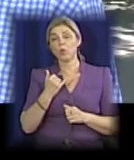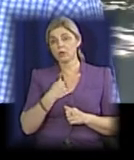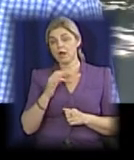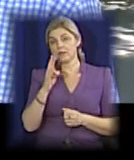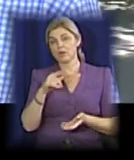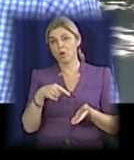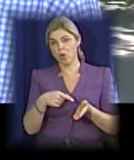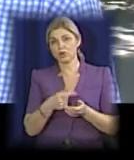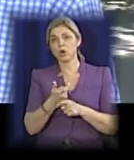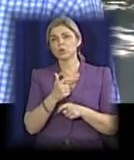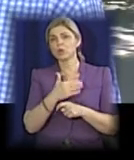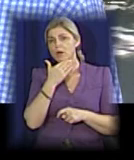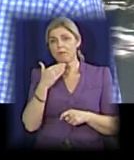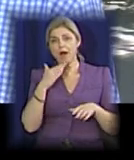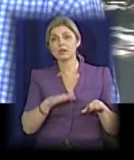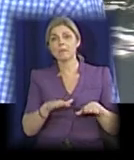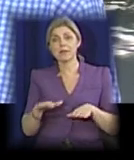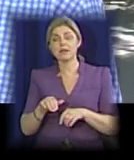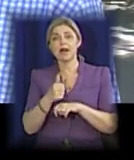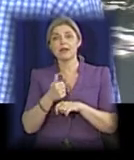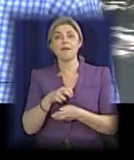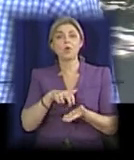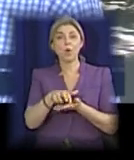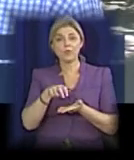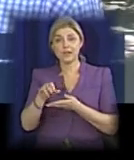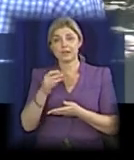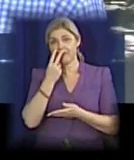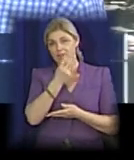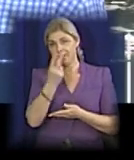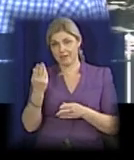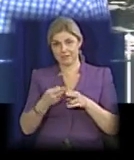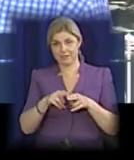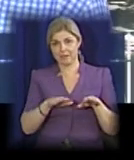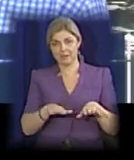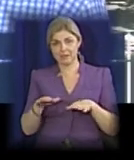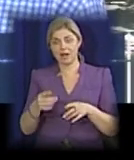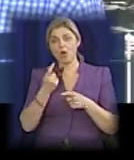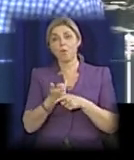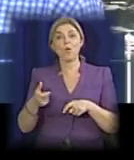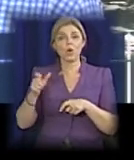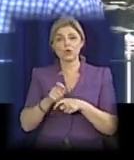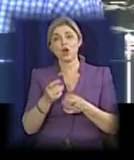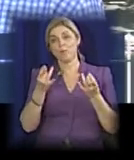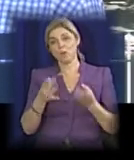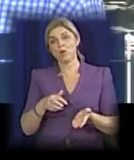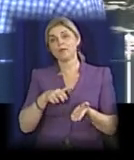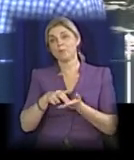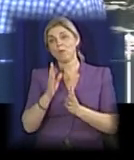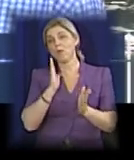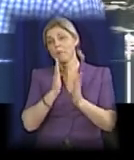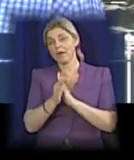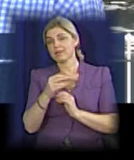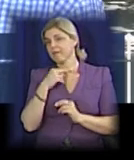У нас в Миколаєві дуже багато місць. Головне – ходити і бачити ці місця. Більшість просто проходять повз них і не звертає